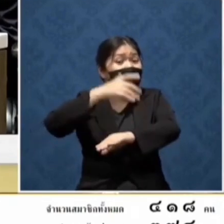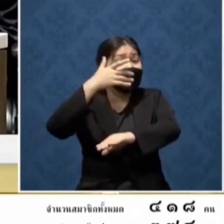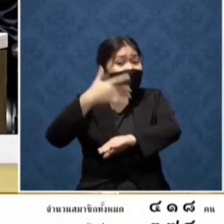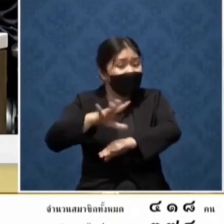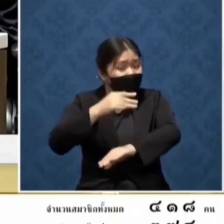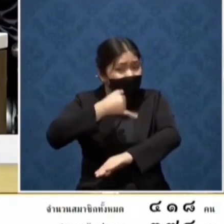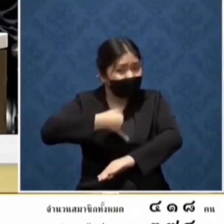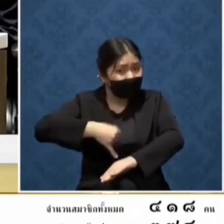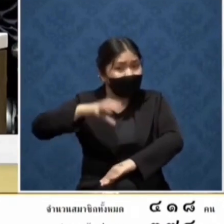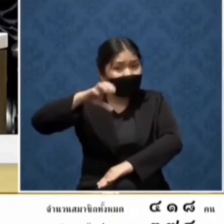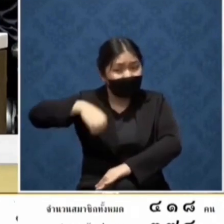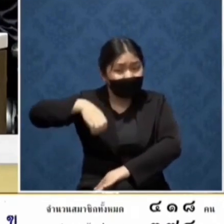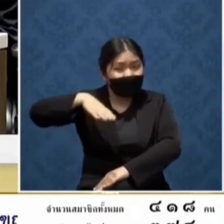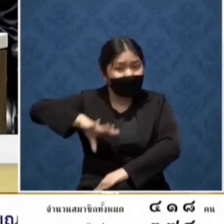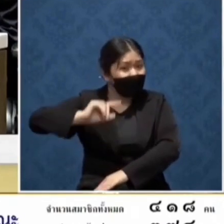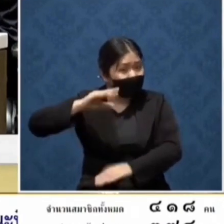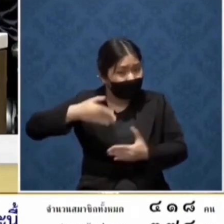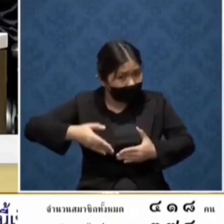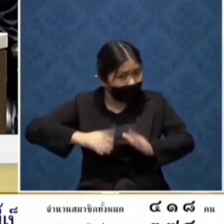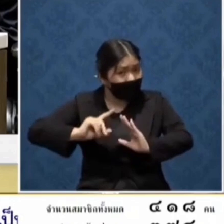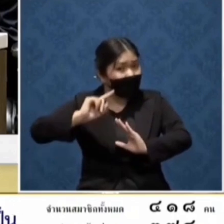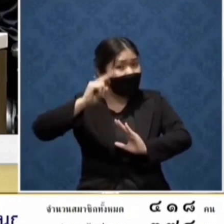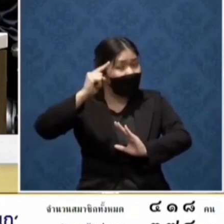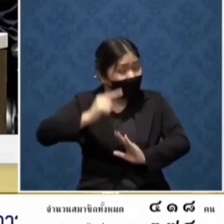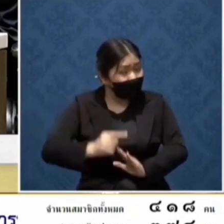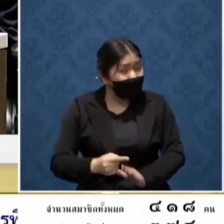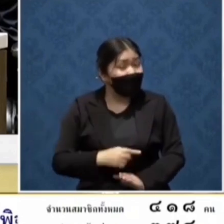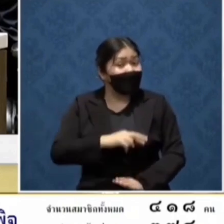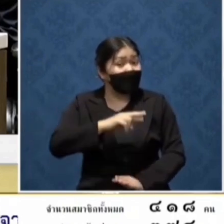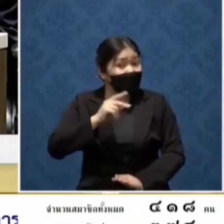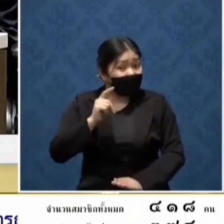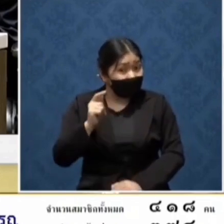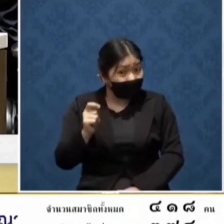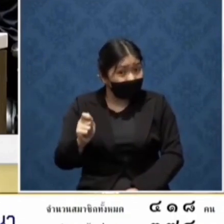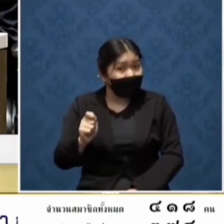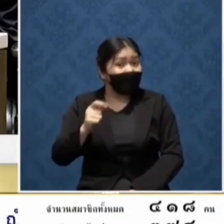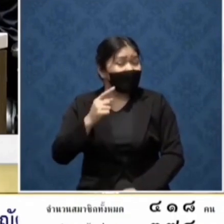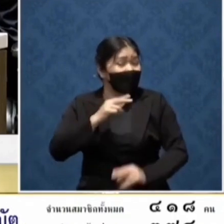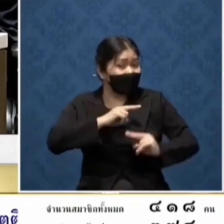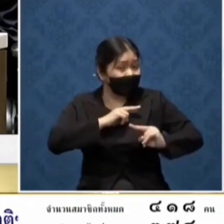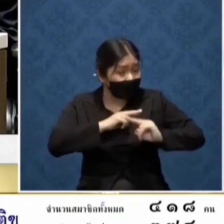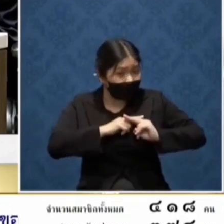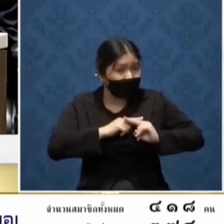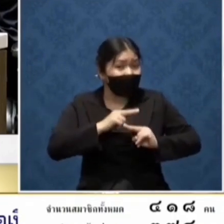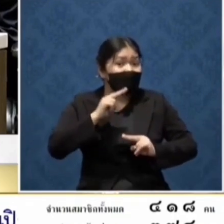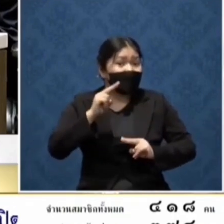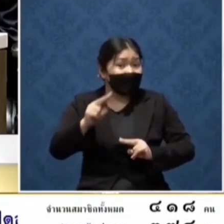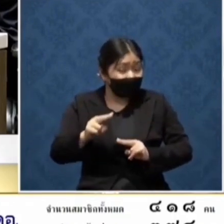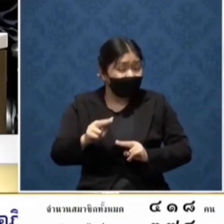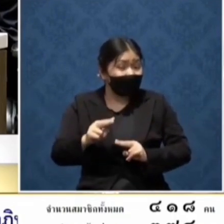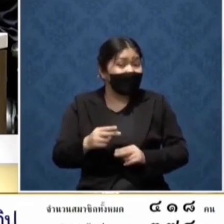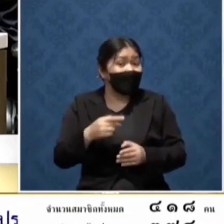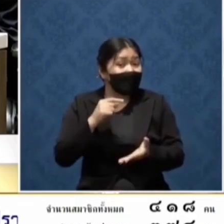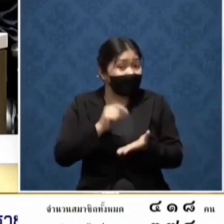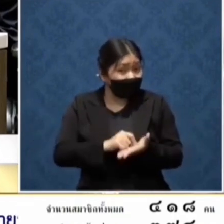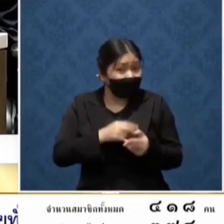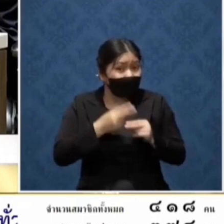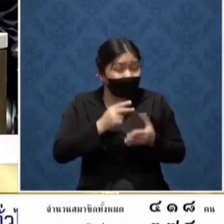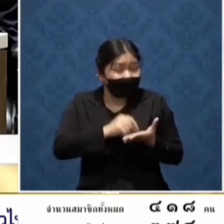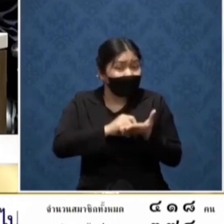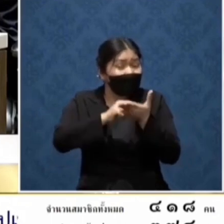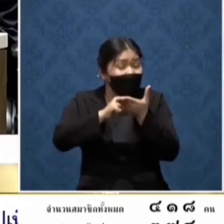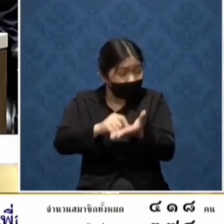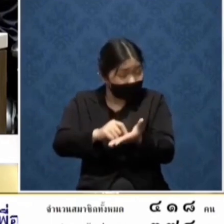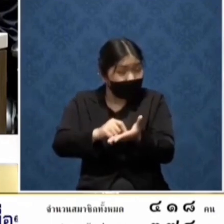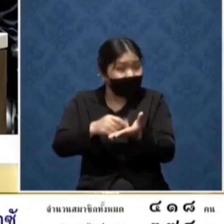ดจัดตั้งบริษัทขึ้นใหม่เสนอเองครับนายอ่างเสนอเองครับว่าให้ใช้ชื่อว่าอัลลัว P&E น